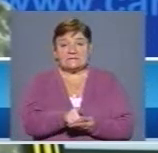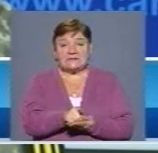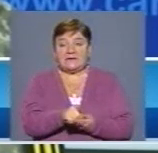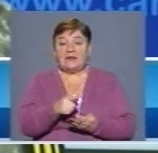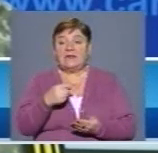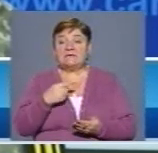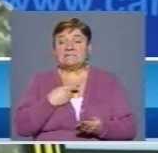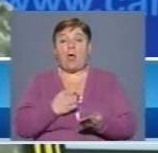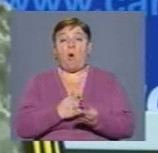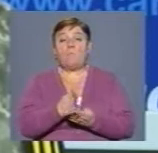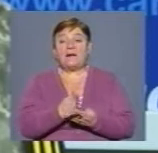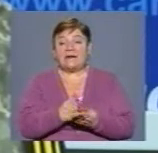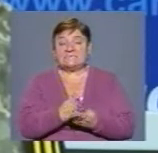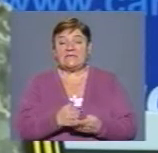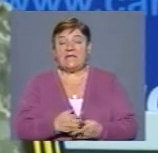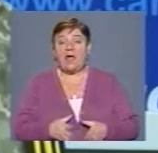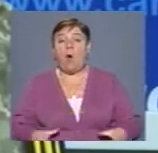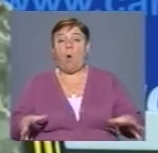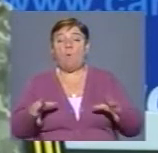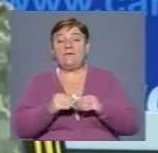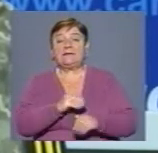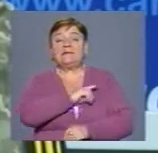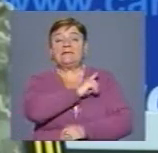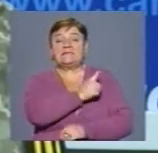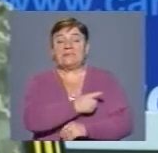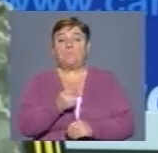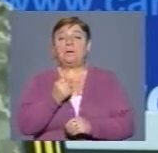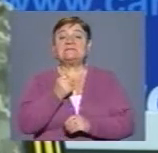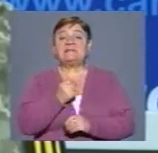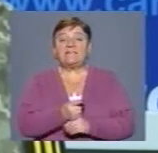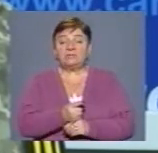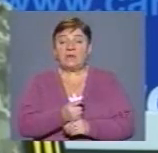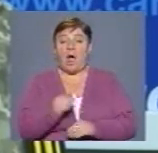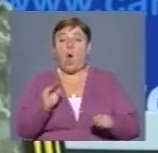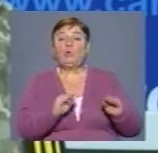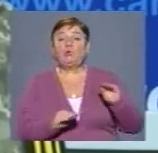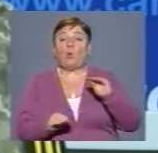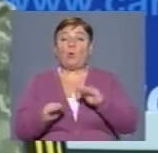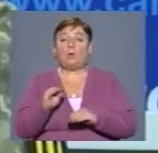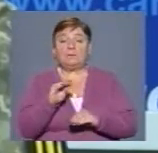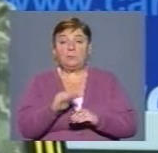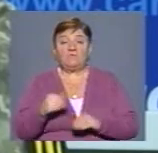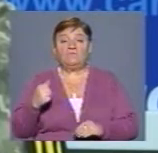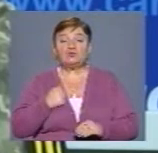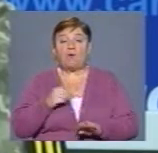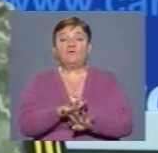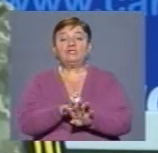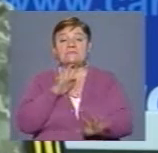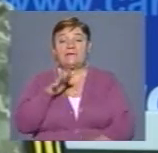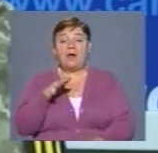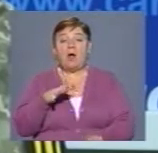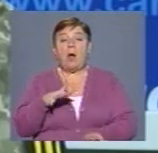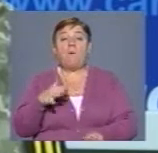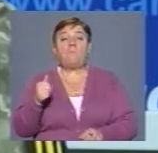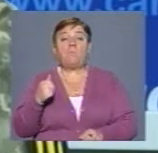антитерористичній операції або в операції об'єднаних сил, призначених для доукомплектування військових частин бойового складу Збройних